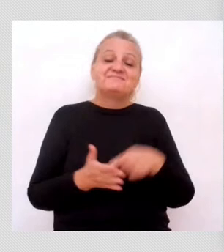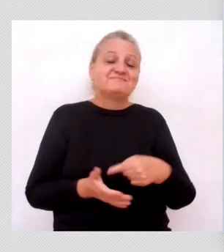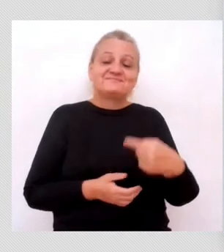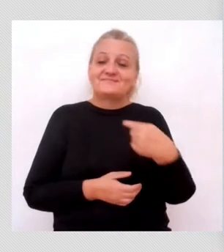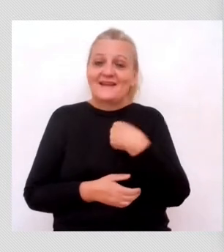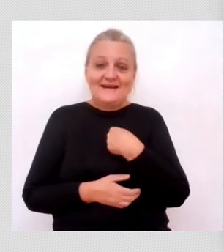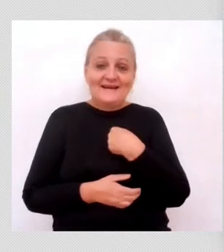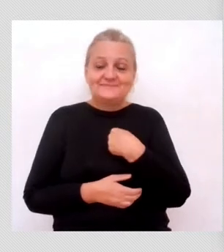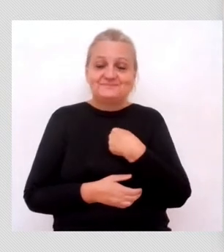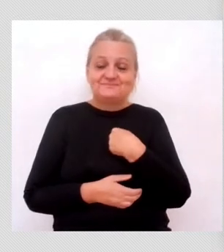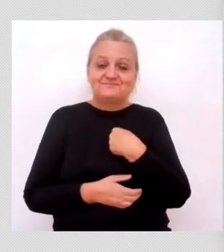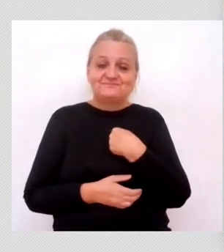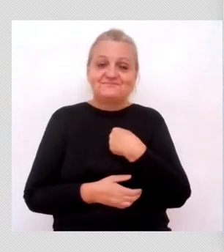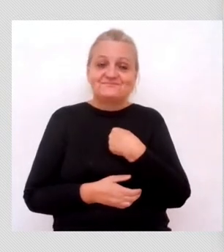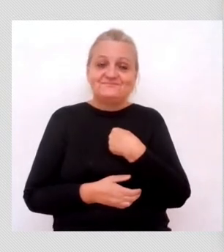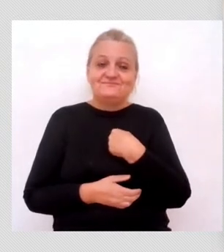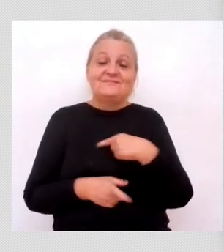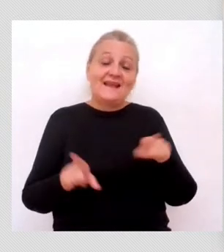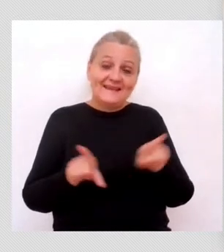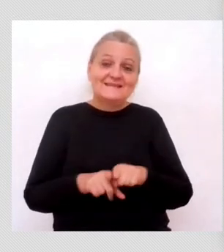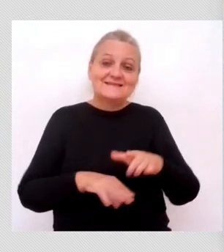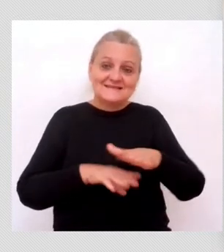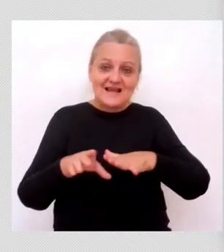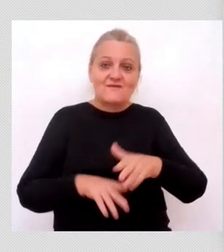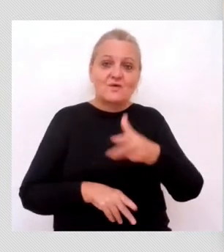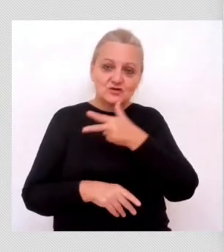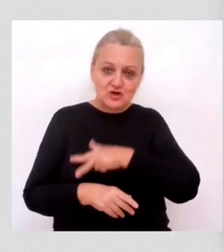Mnie jako także socjologowi